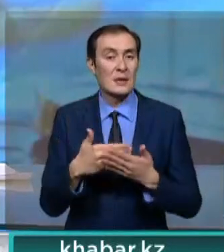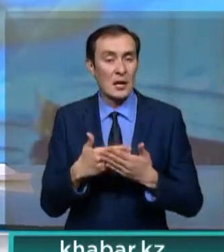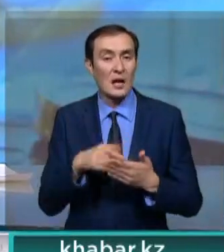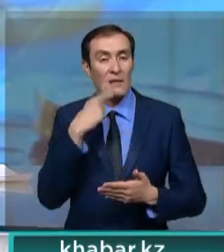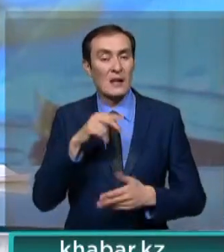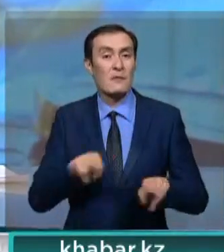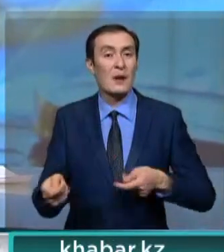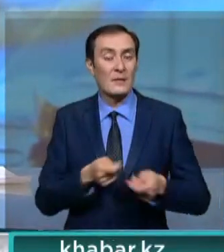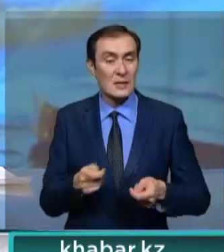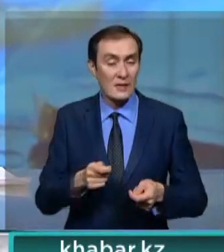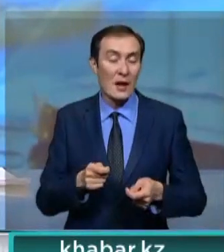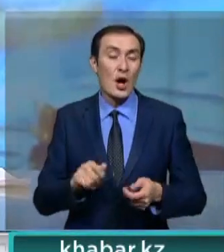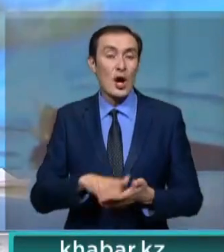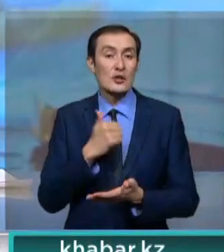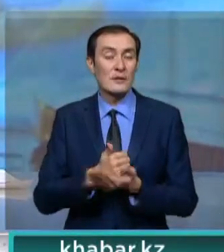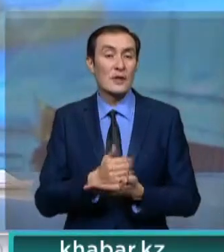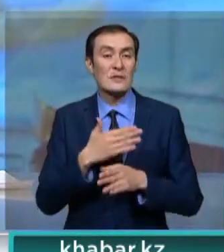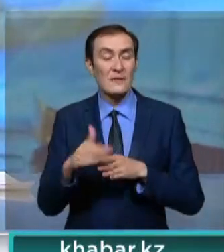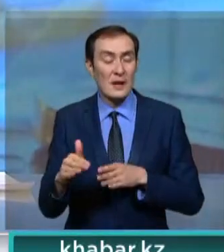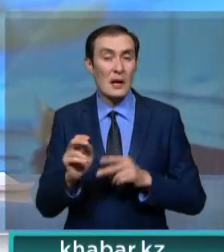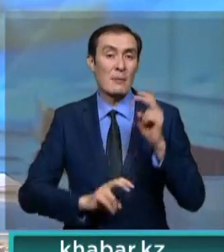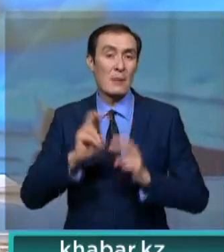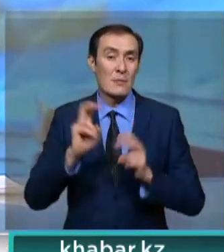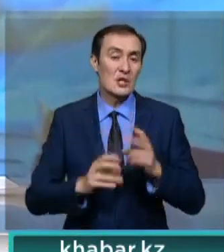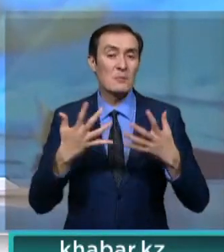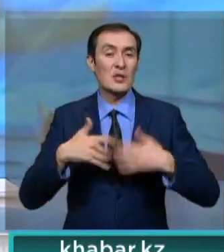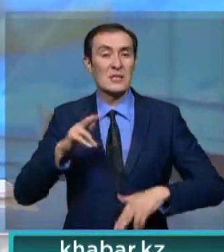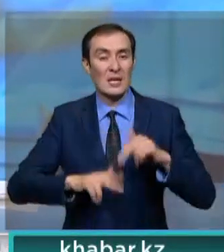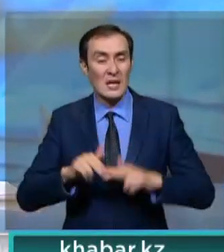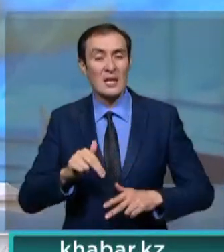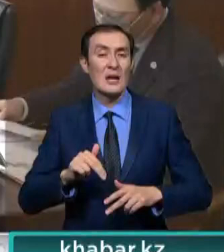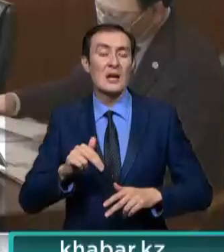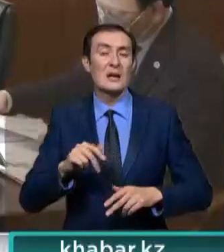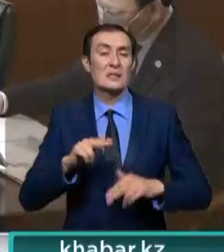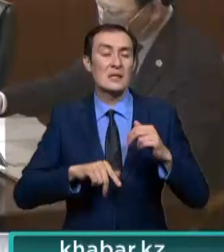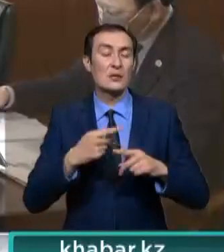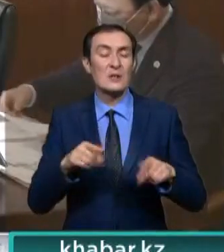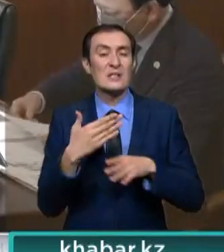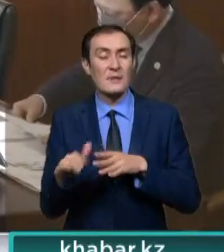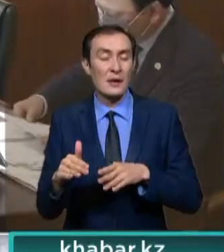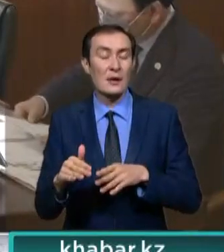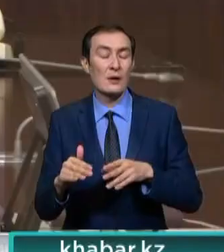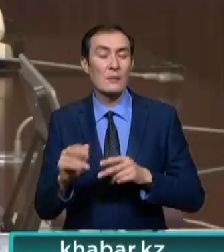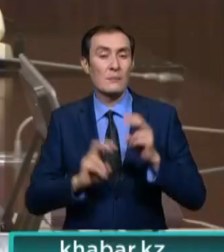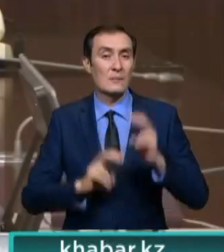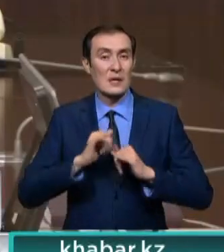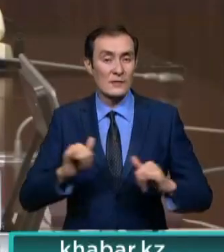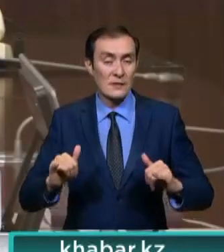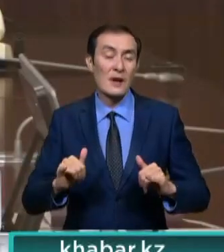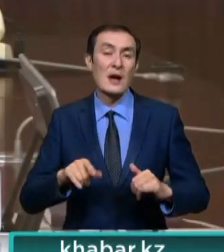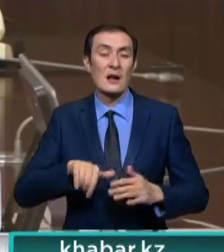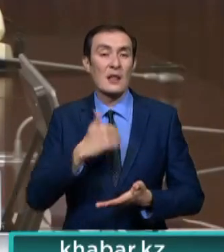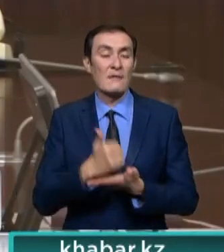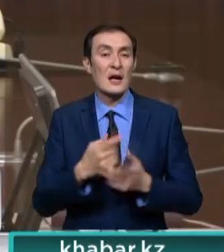так считают в правительстве. Такие базовые отрасли, как промышленность, машиностроение, строительство и другие сферы устойчиво растут, отметил